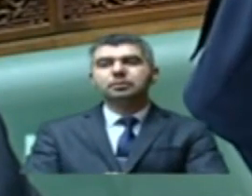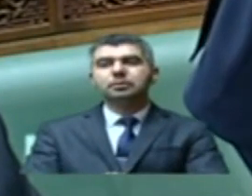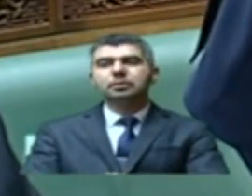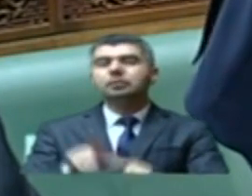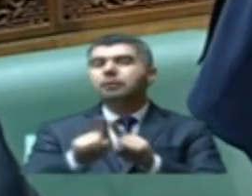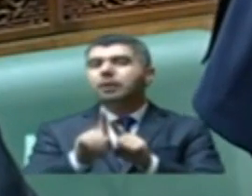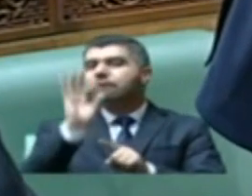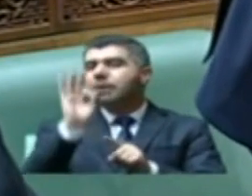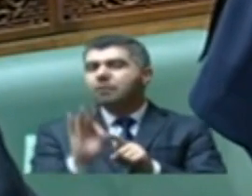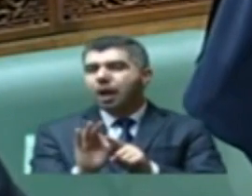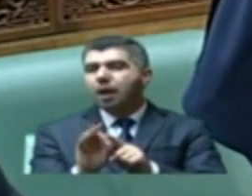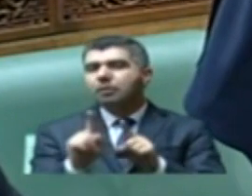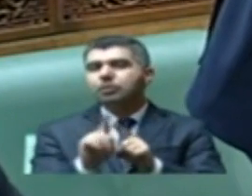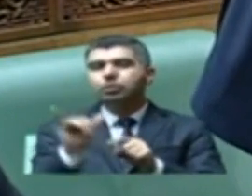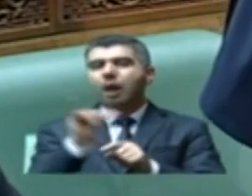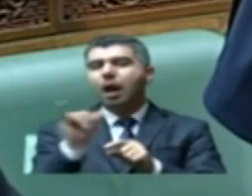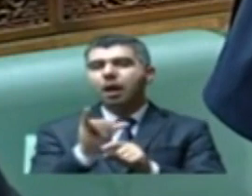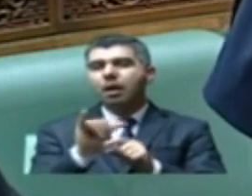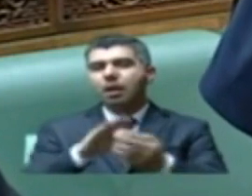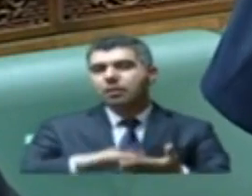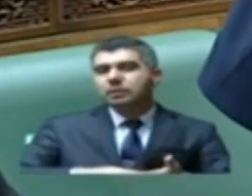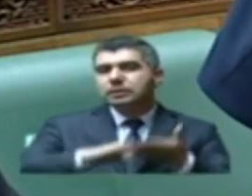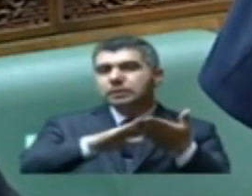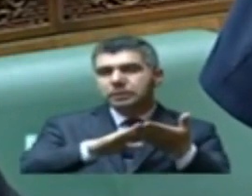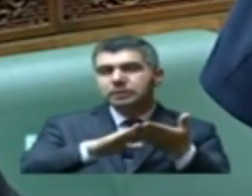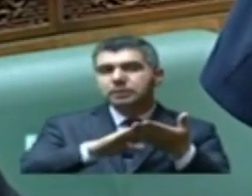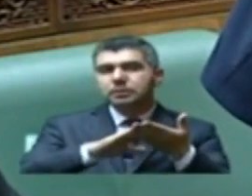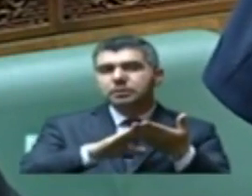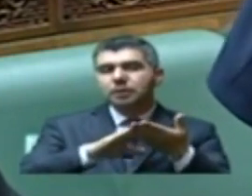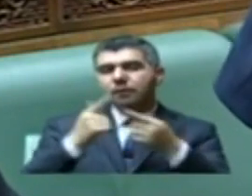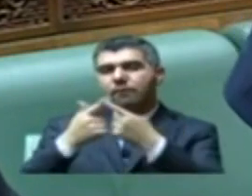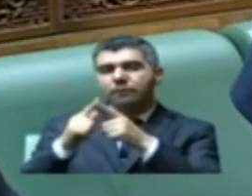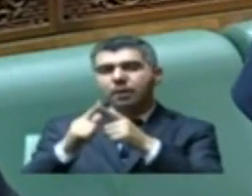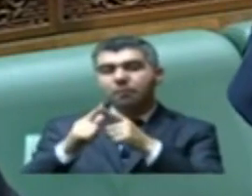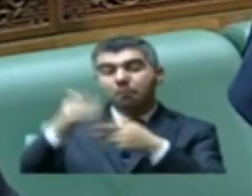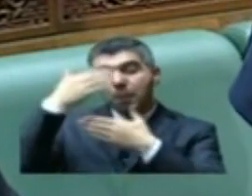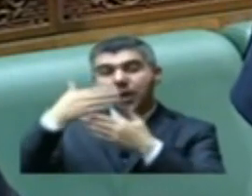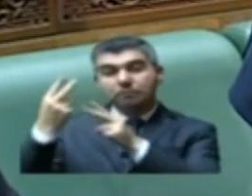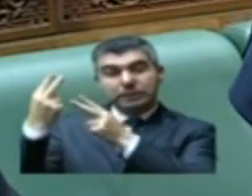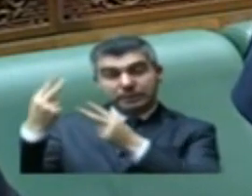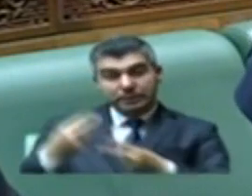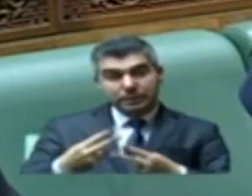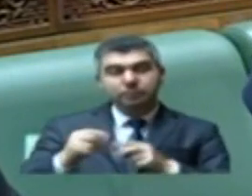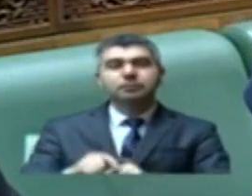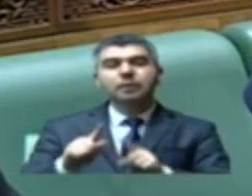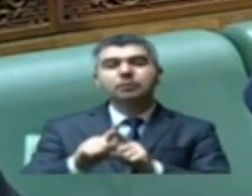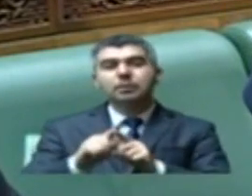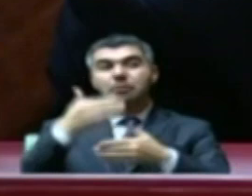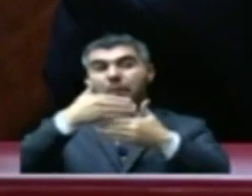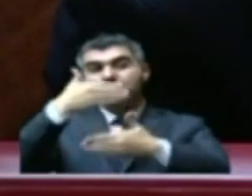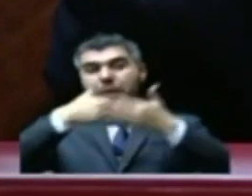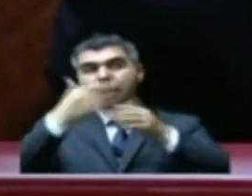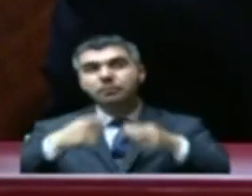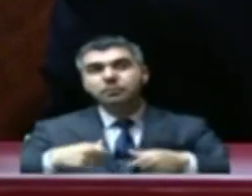بالنسبه ديال الاستثمار اللي كيديروا الاخوان ديالنا في الجاليه في المغرب، في غالبيته في العقار.